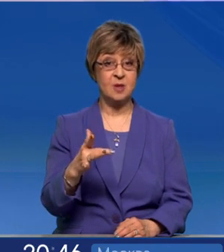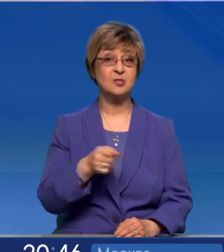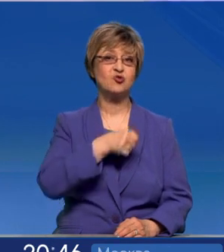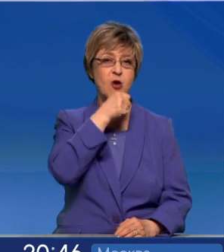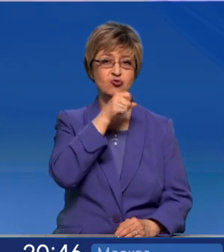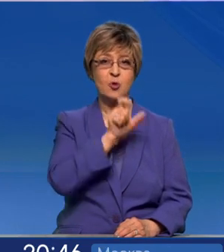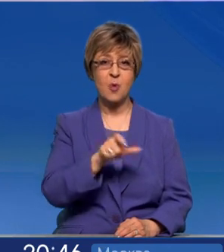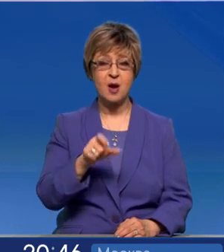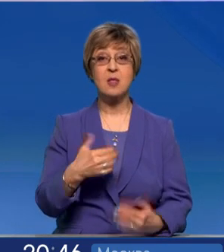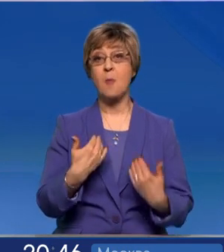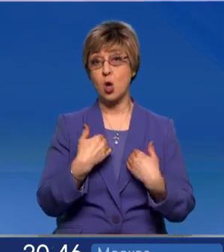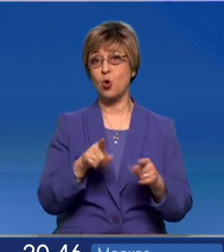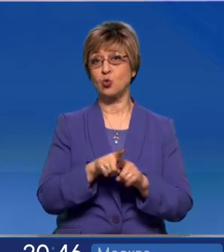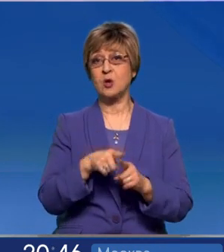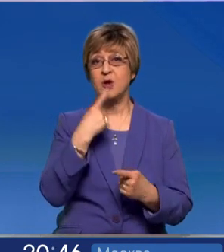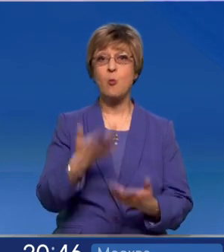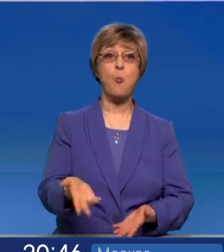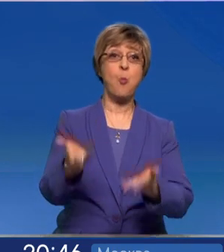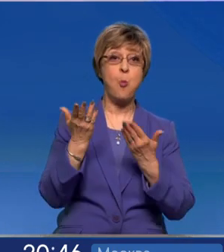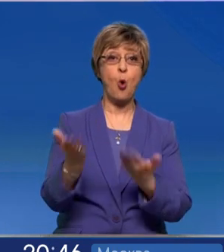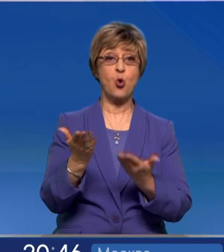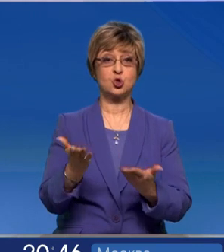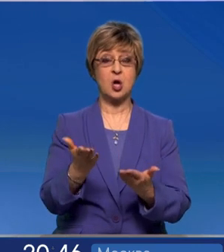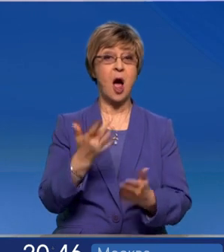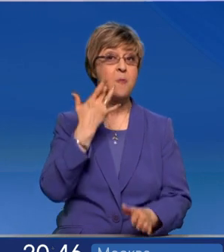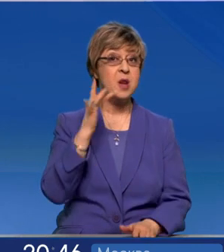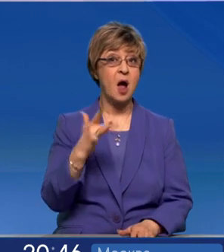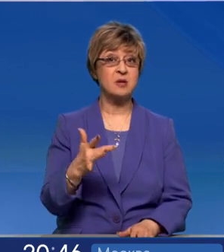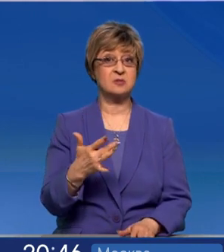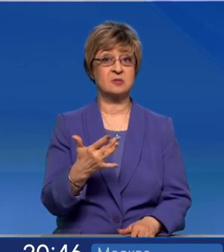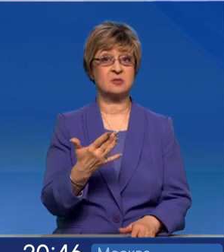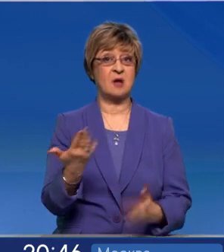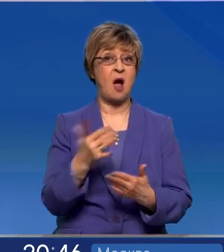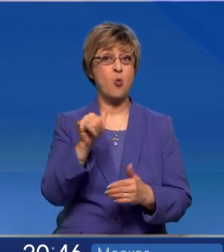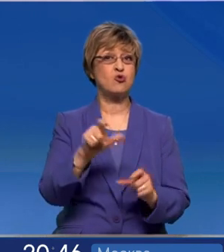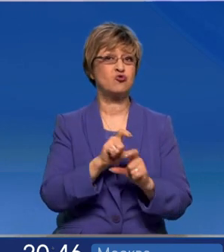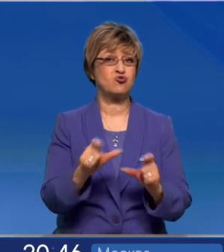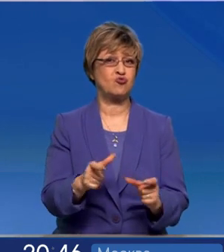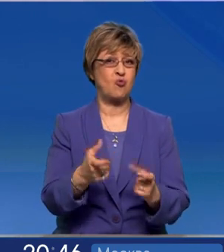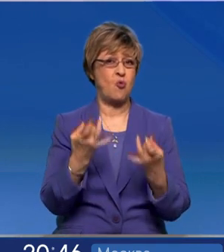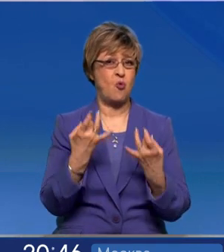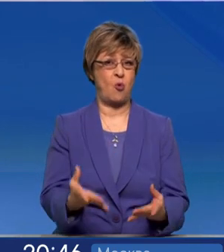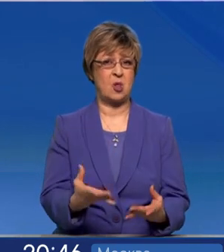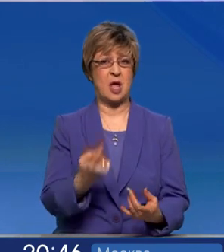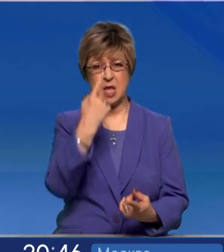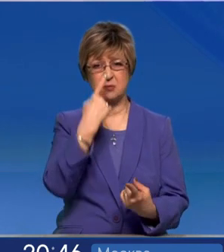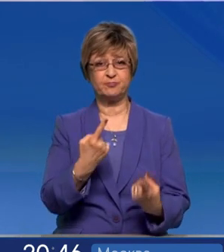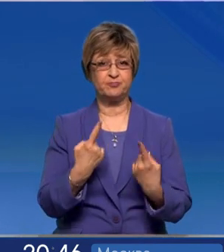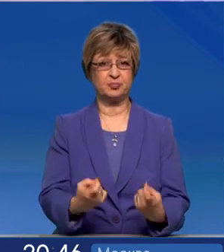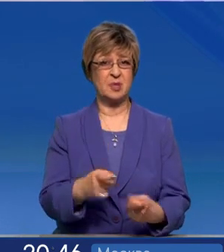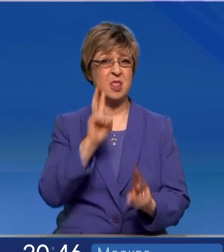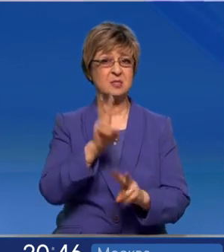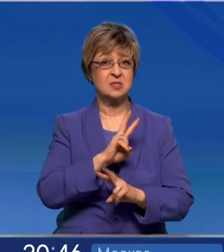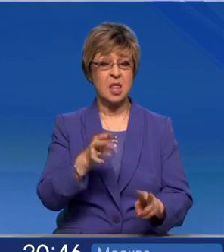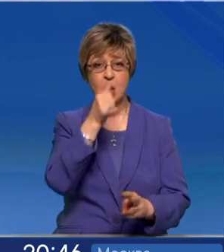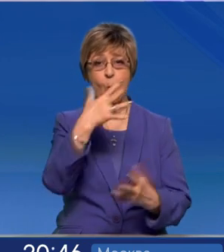тоже привыкло смеяться. Боже, какие американцы, продукты американской школы, какие неразумные, ничего не знают, не могут найти на